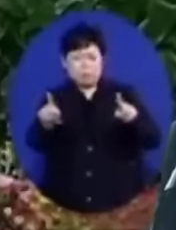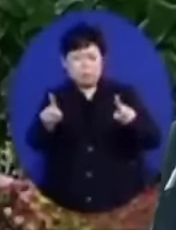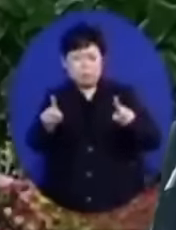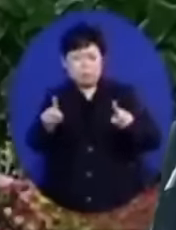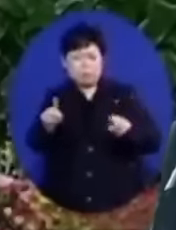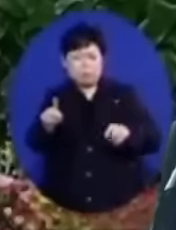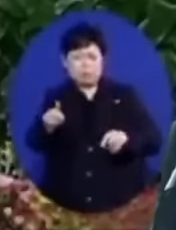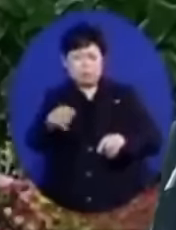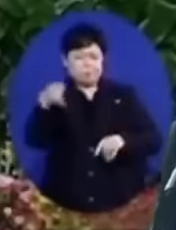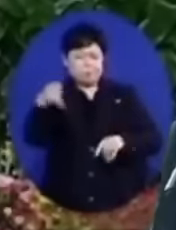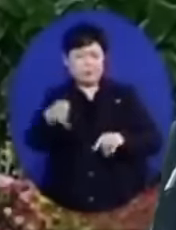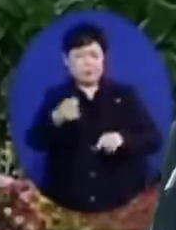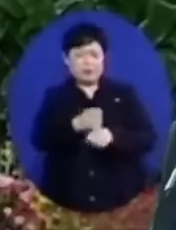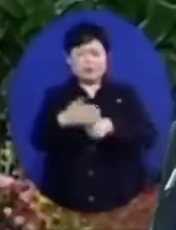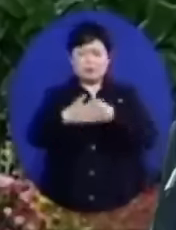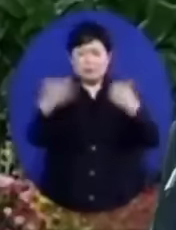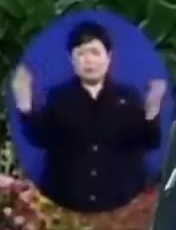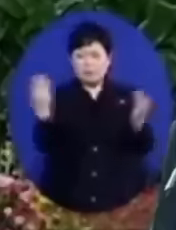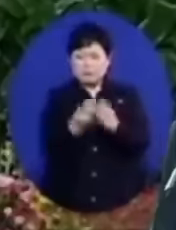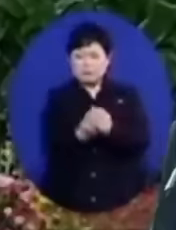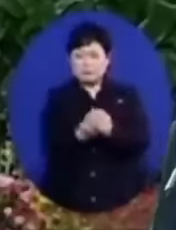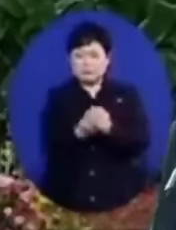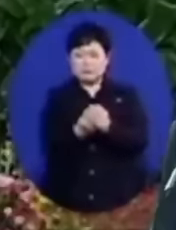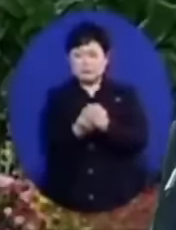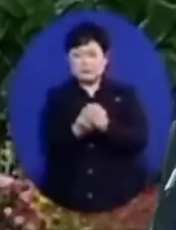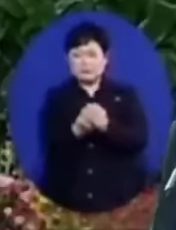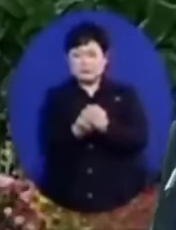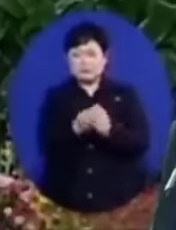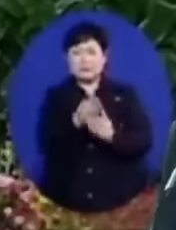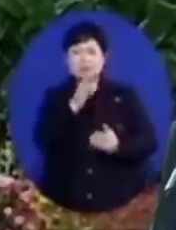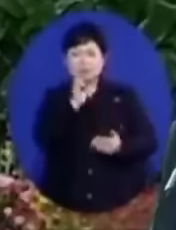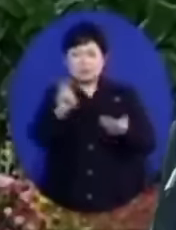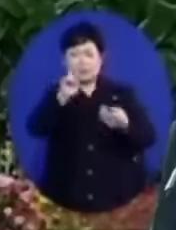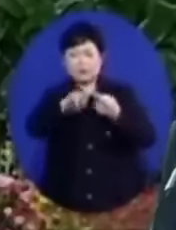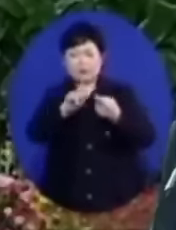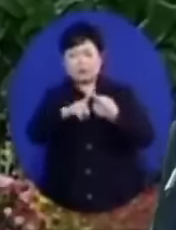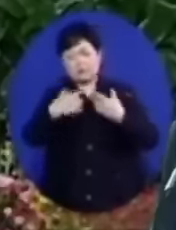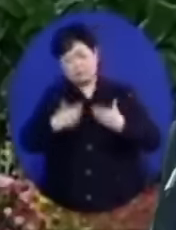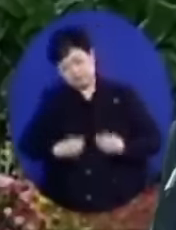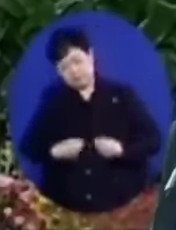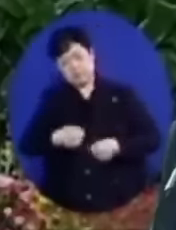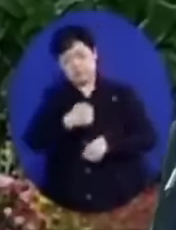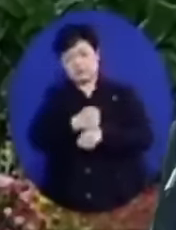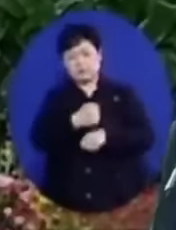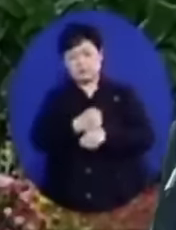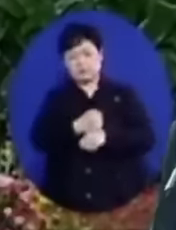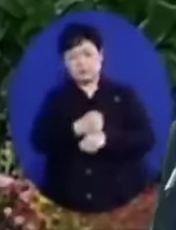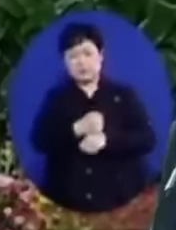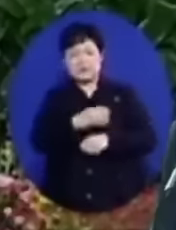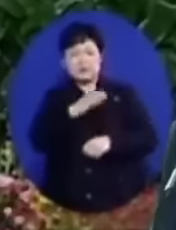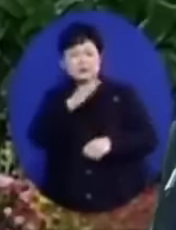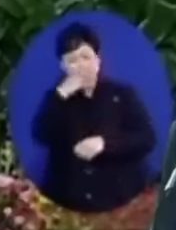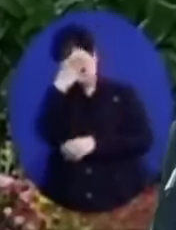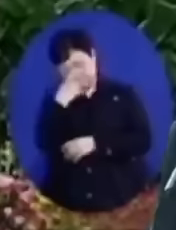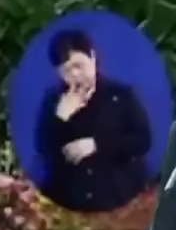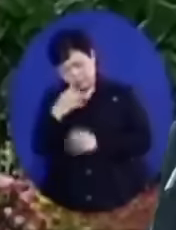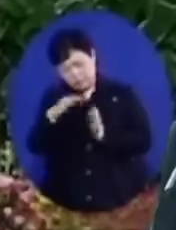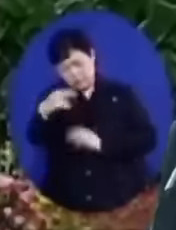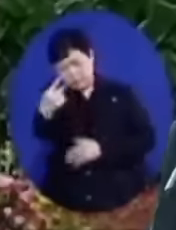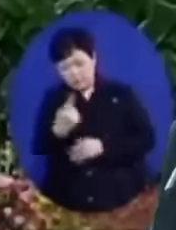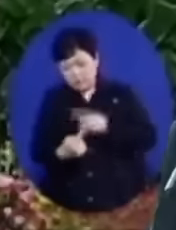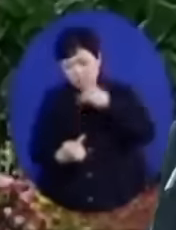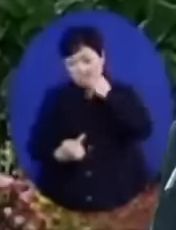그는 완전히 파탄에 이르렀습니다. 시리에 찬 마리안이 집에 돌아오니까 그 어머니가